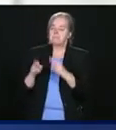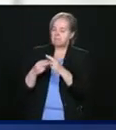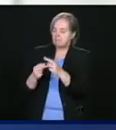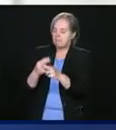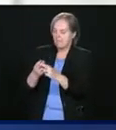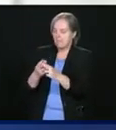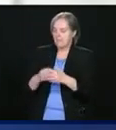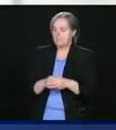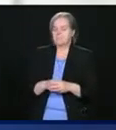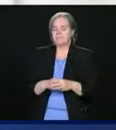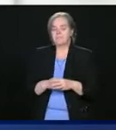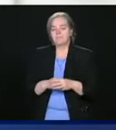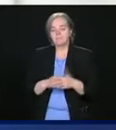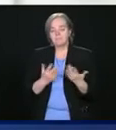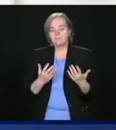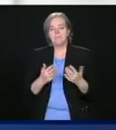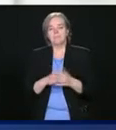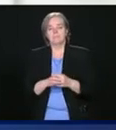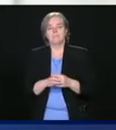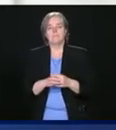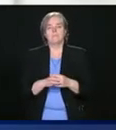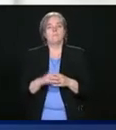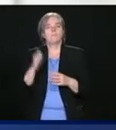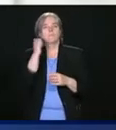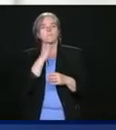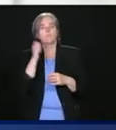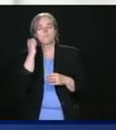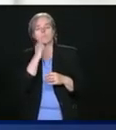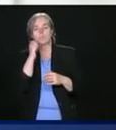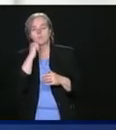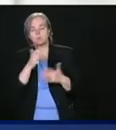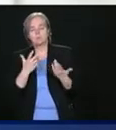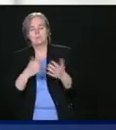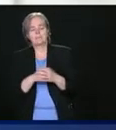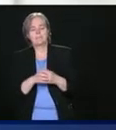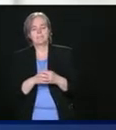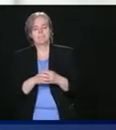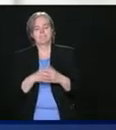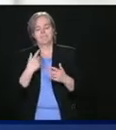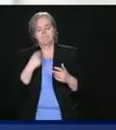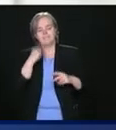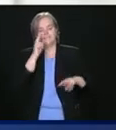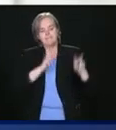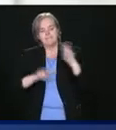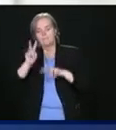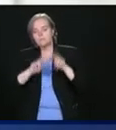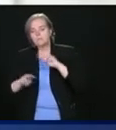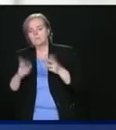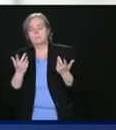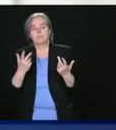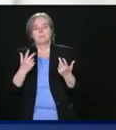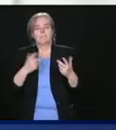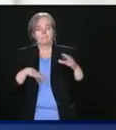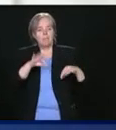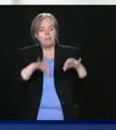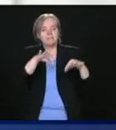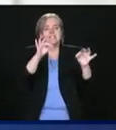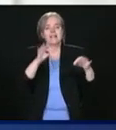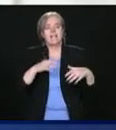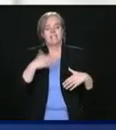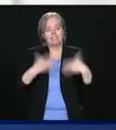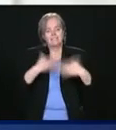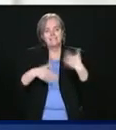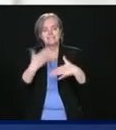jour? Nous travaillons chaque jour sur une meilleure coordination, de meilleures technologies pour accélérer le rythme des tests de dépistage.